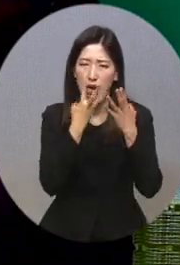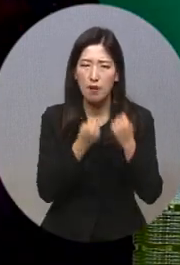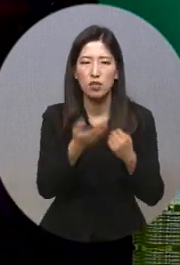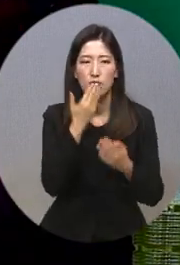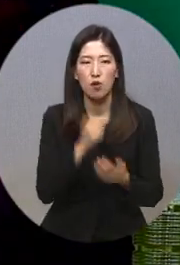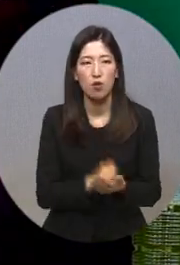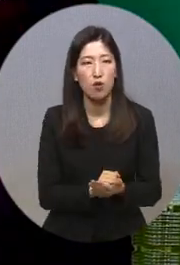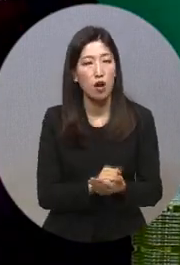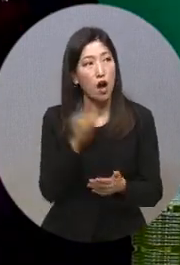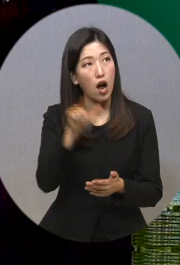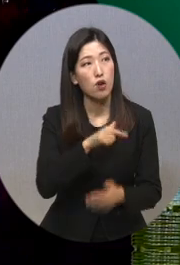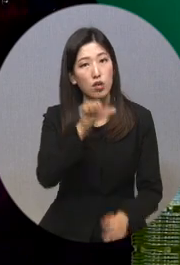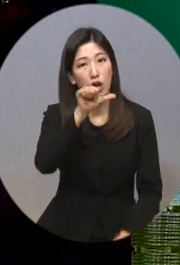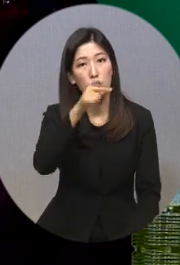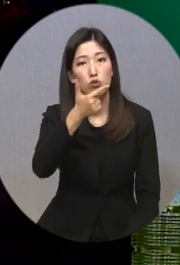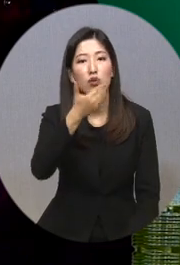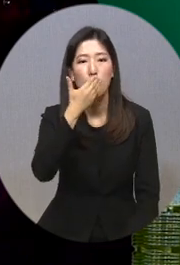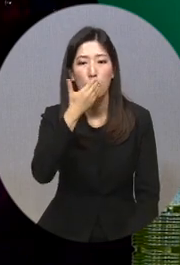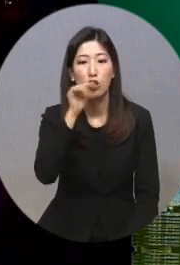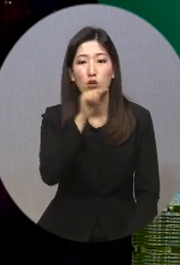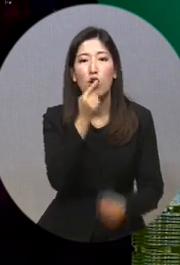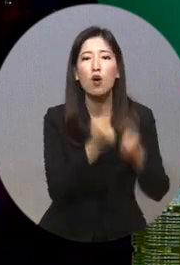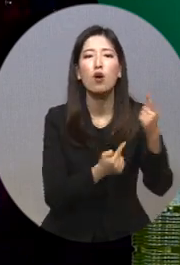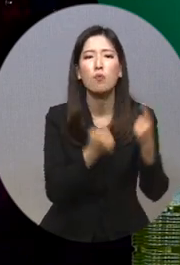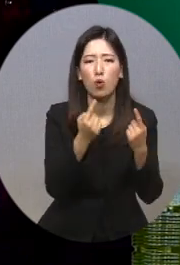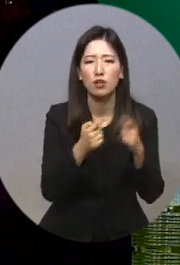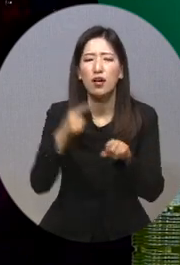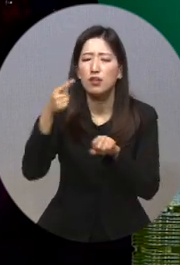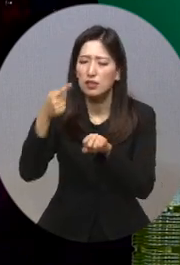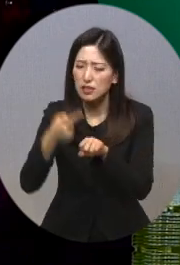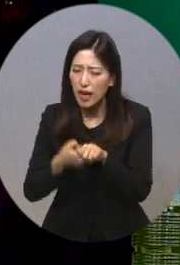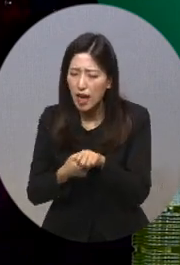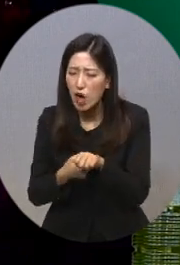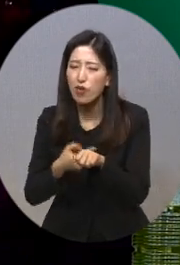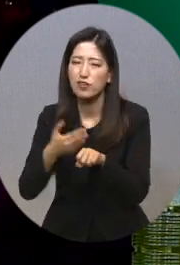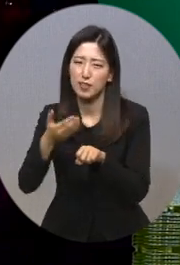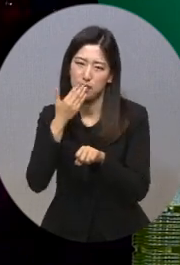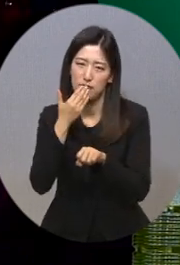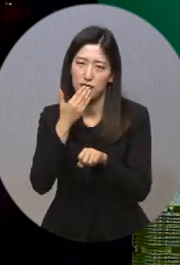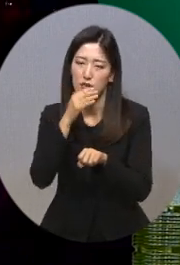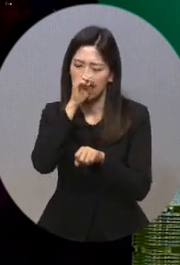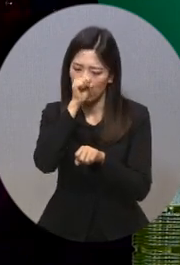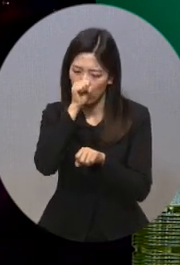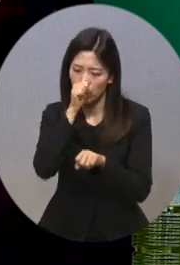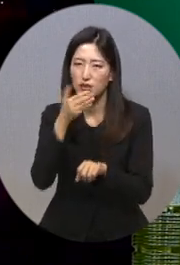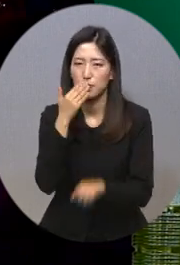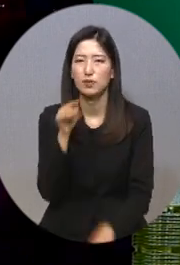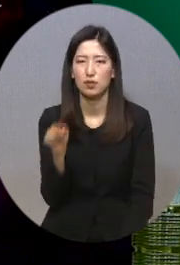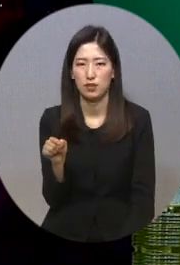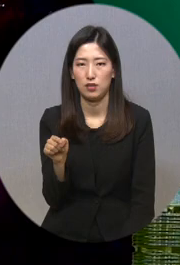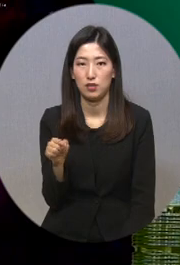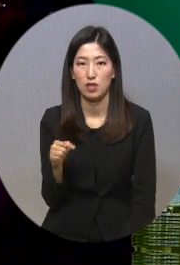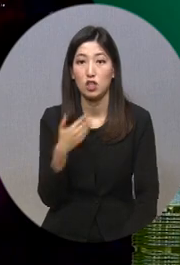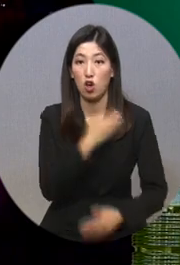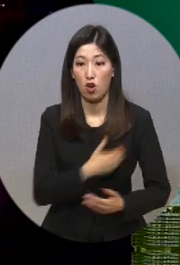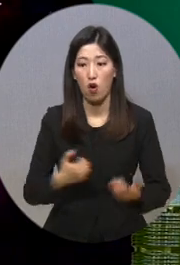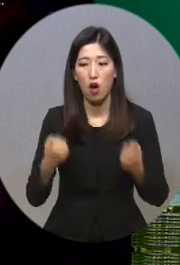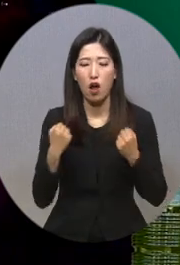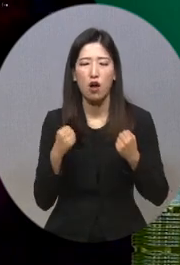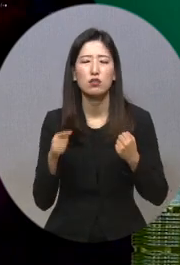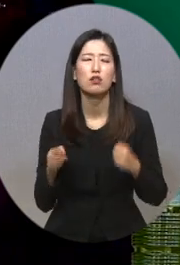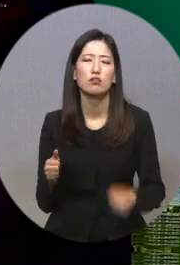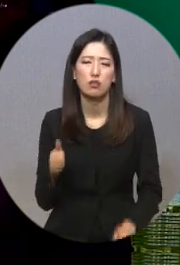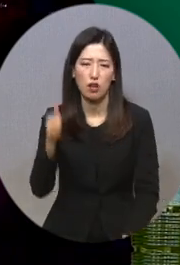대부분 한 대여섯 개씩 먹는데 아, 네, 맞습니다. 그것보다는 이렇게 장터에 좋은 음식들 다 이 음식들이잖아요. 네, 이걸로 네네. 건강을 챙기는